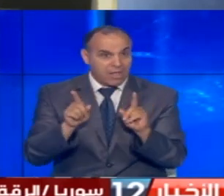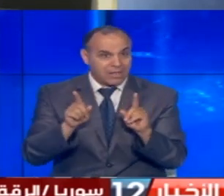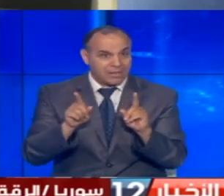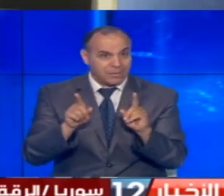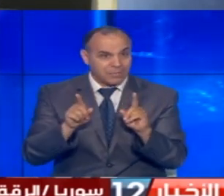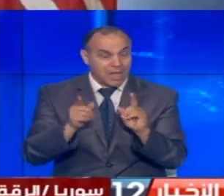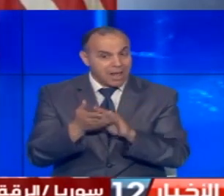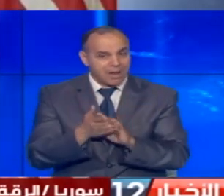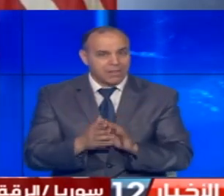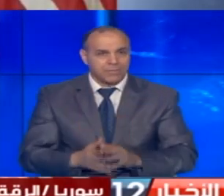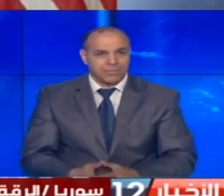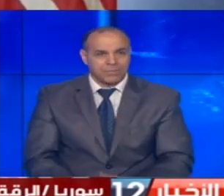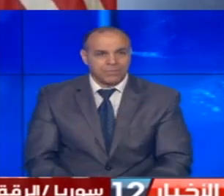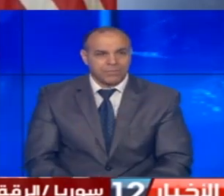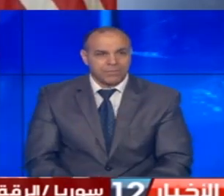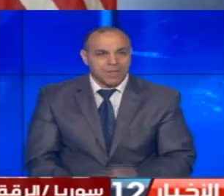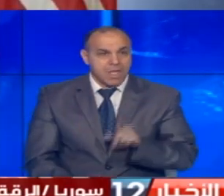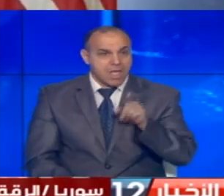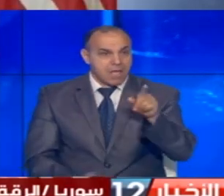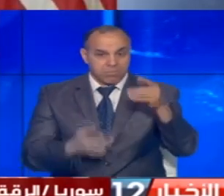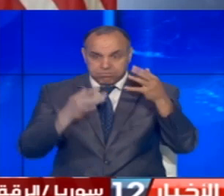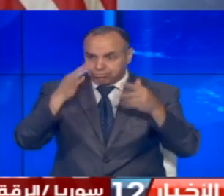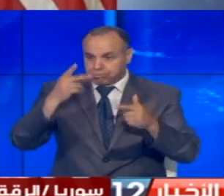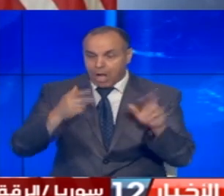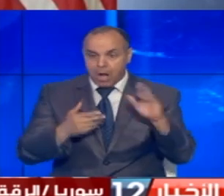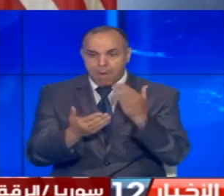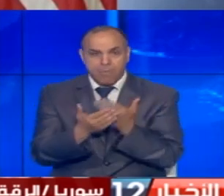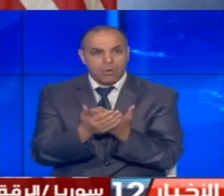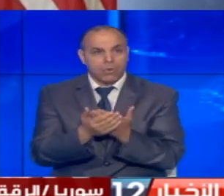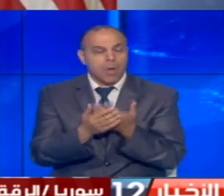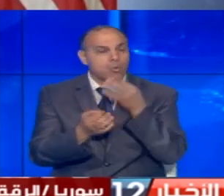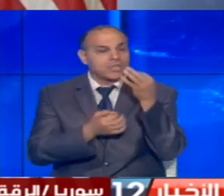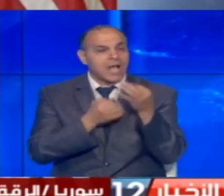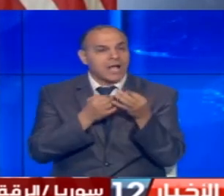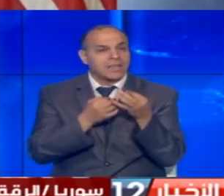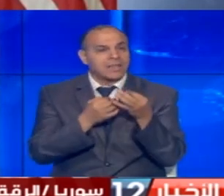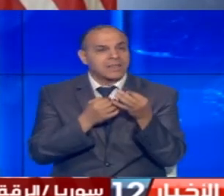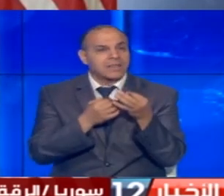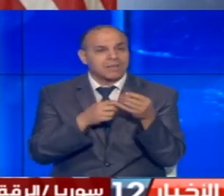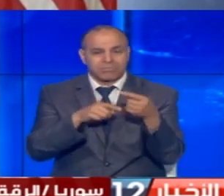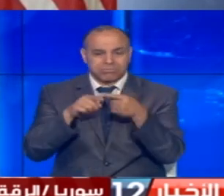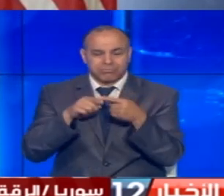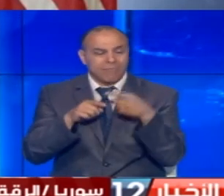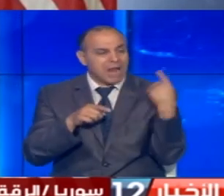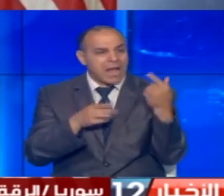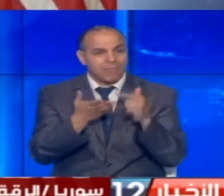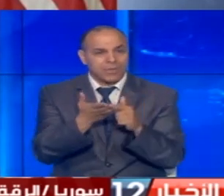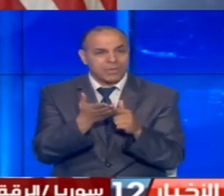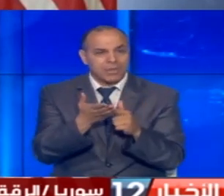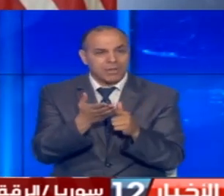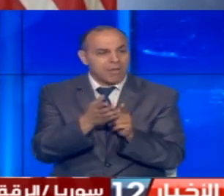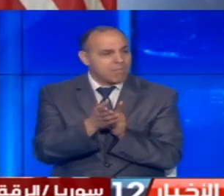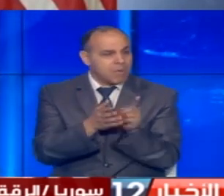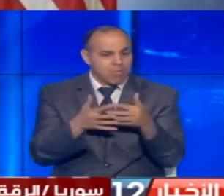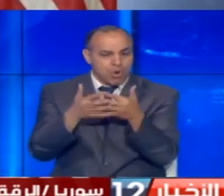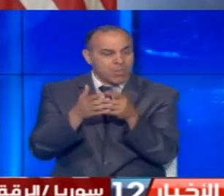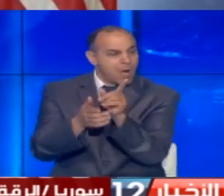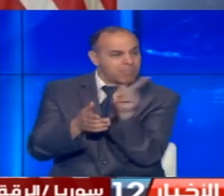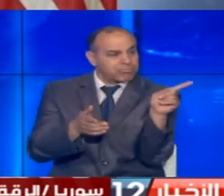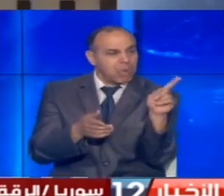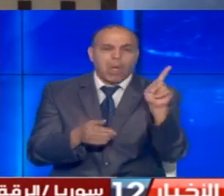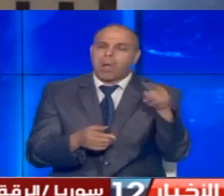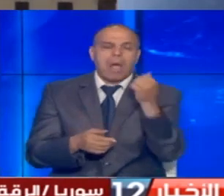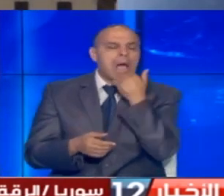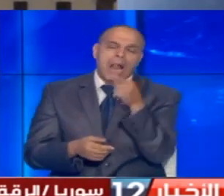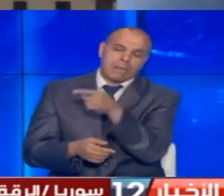على الميدان. وردا على نتائج التقرير، قال المتحدث باسم التحالف الدولي إن اتهام المنظمة غير